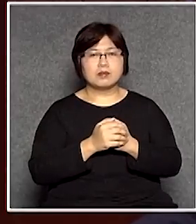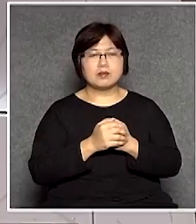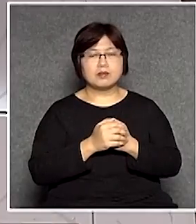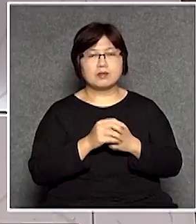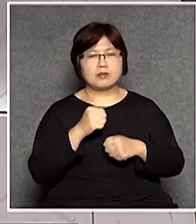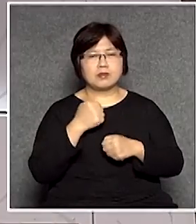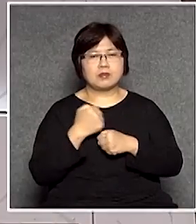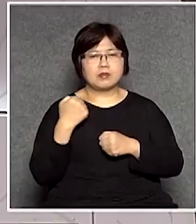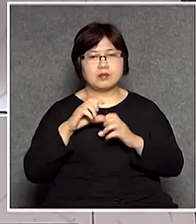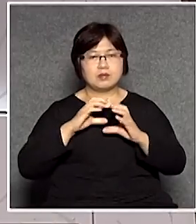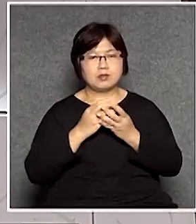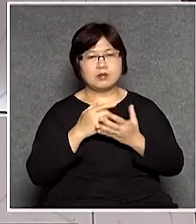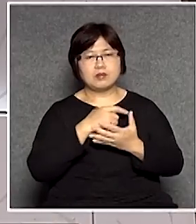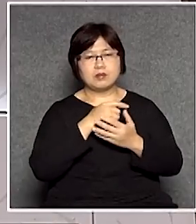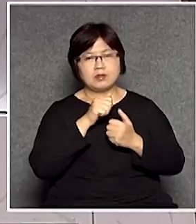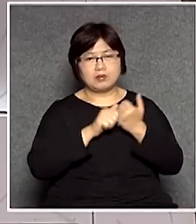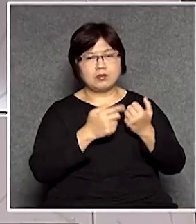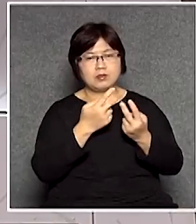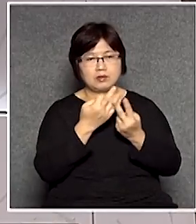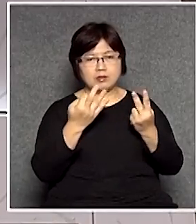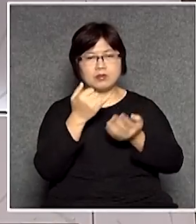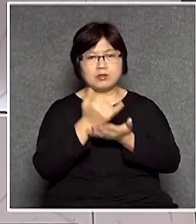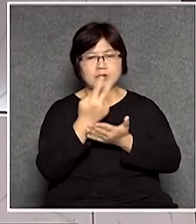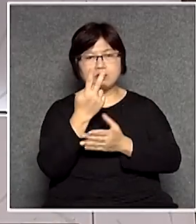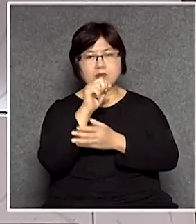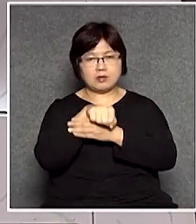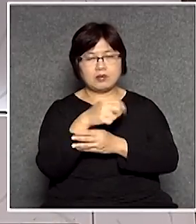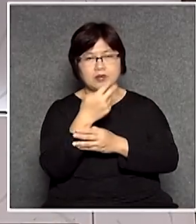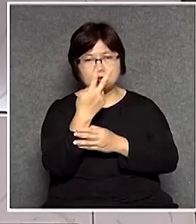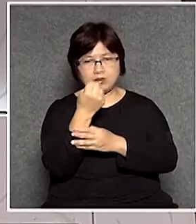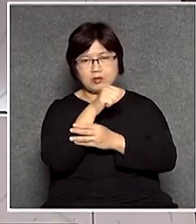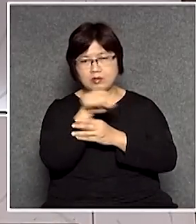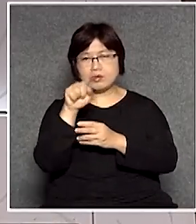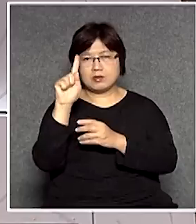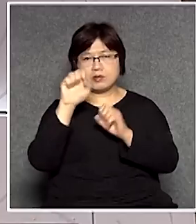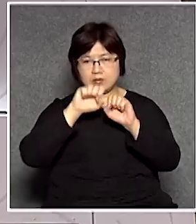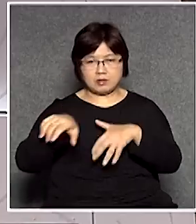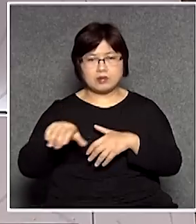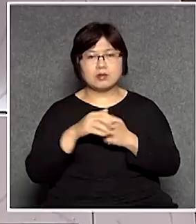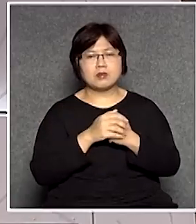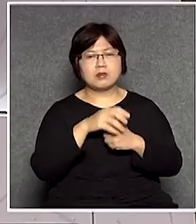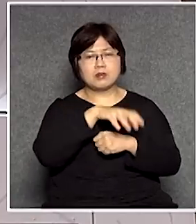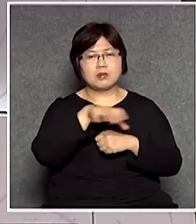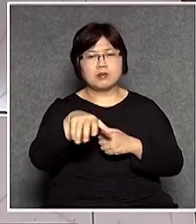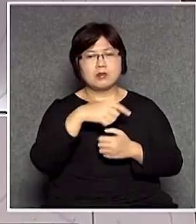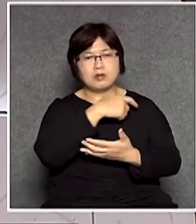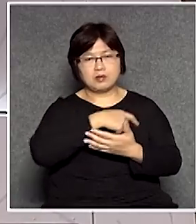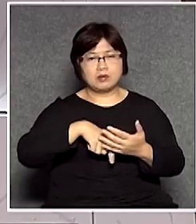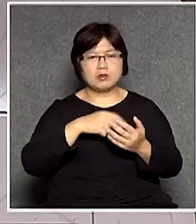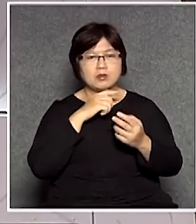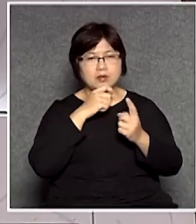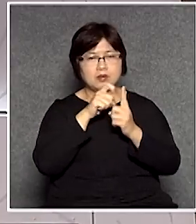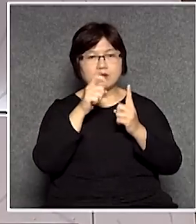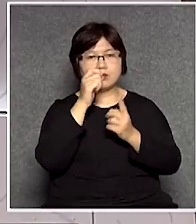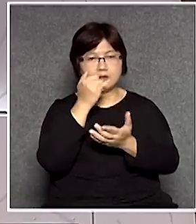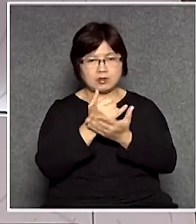功能團體選舉產生的委員23位，出席2位贊成，20位反對，1位棄權。分區直接選舉產生的委員19位出席，